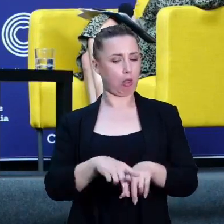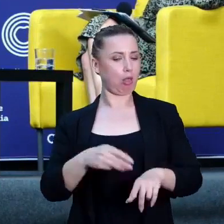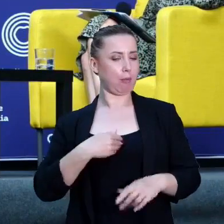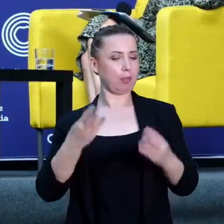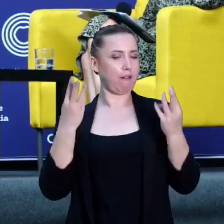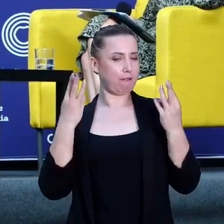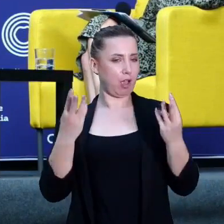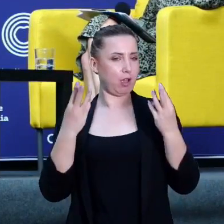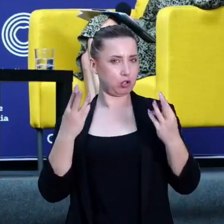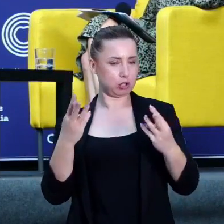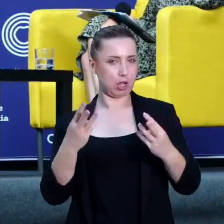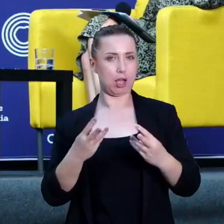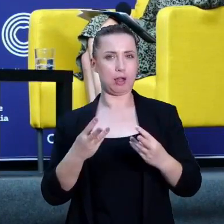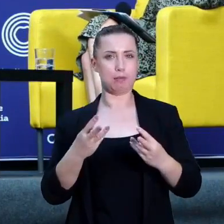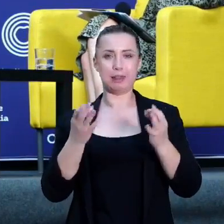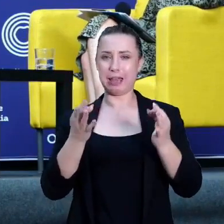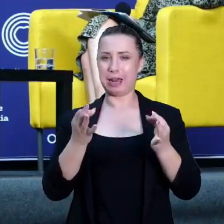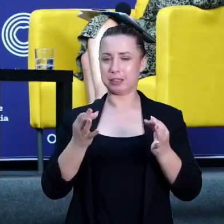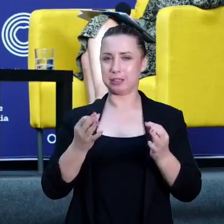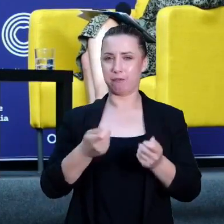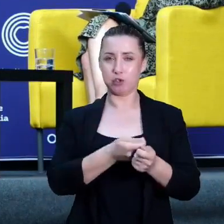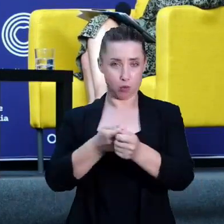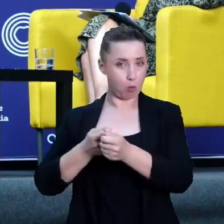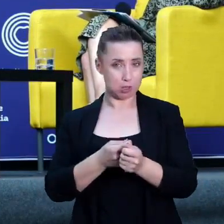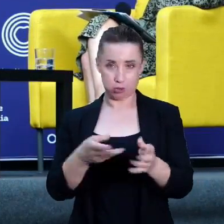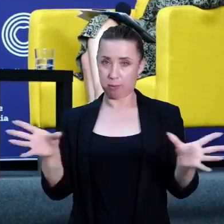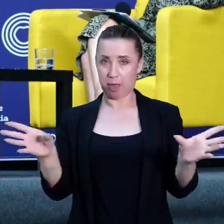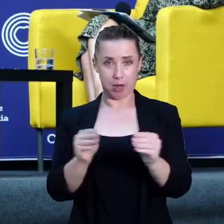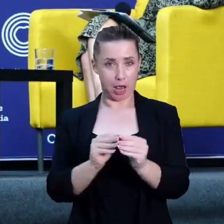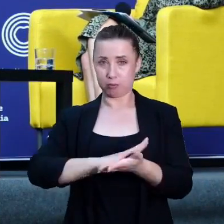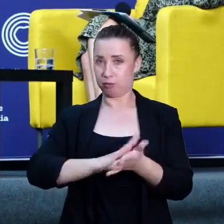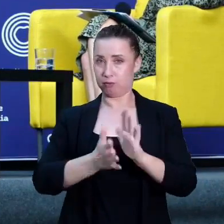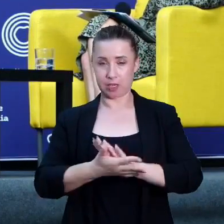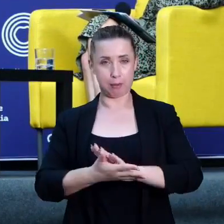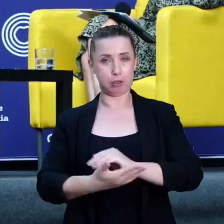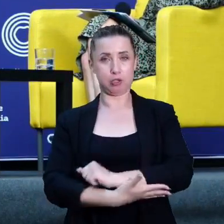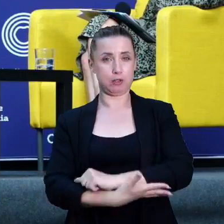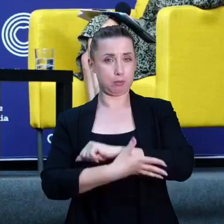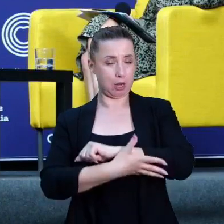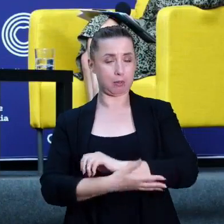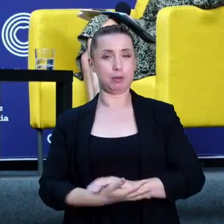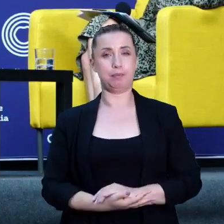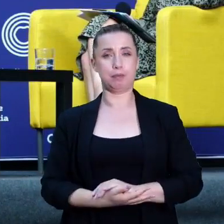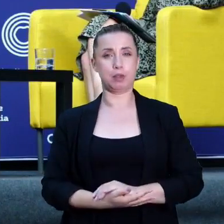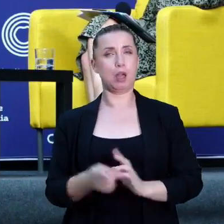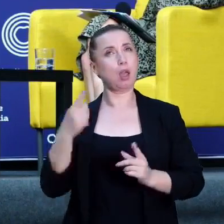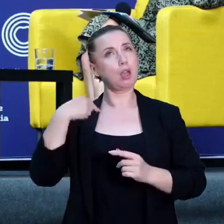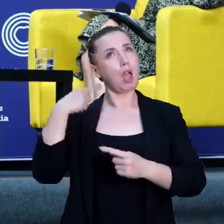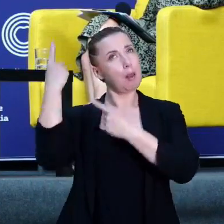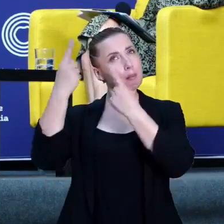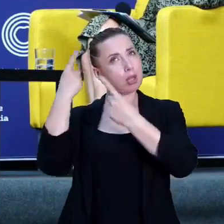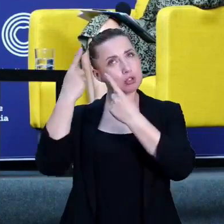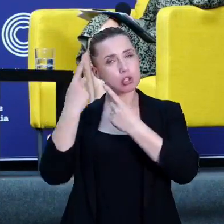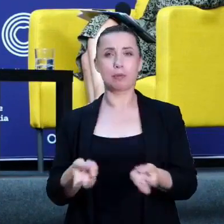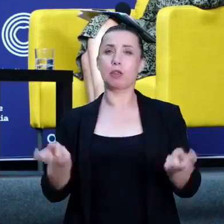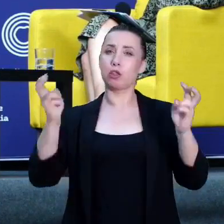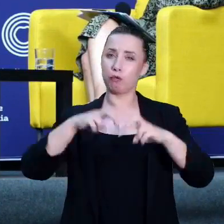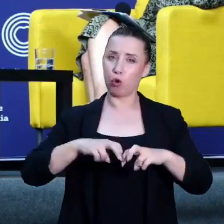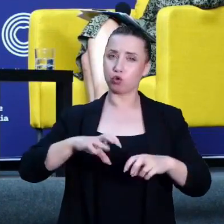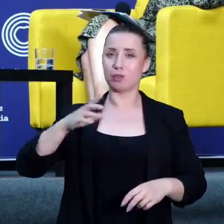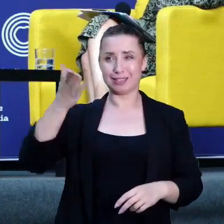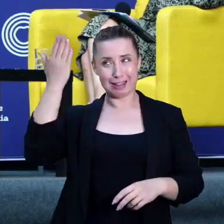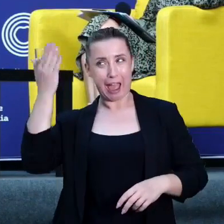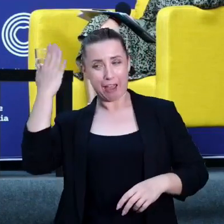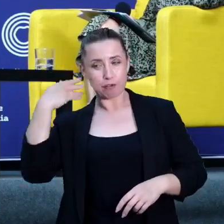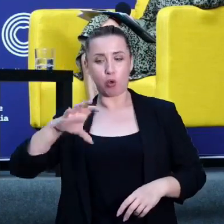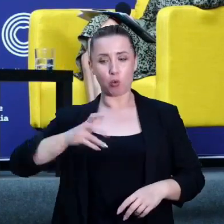razem współpracujemy, razem sobie się wspieramy w różnych przedsięwzięciach. Natomiast myślę, że po prostu tworząc taki zespół, ja nie